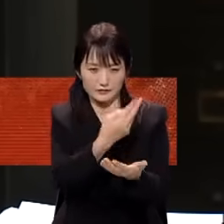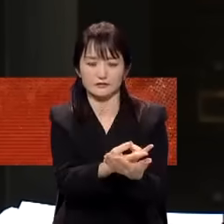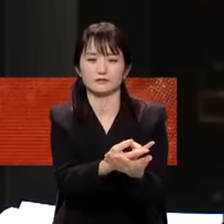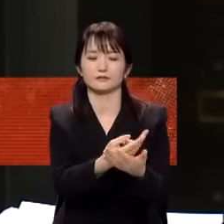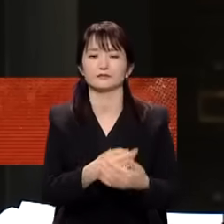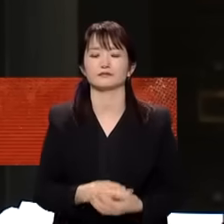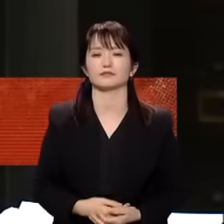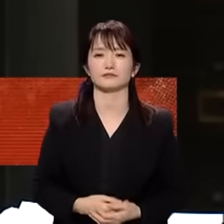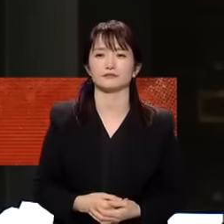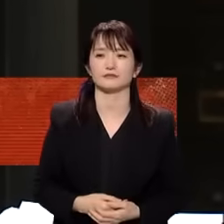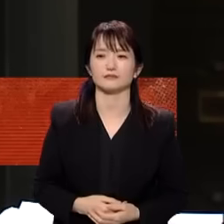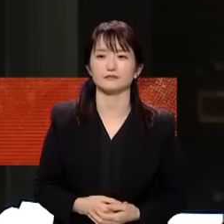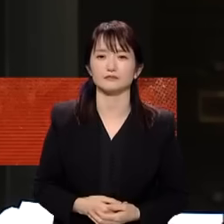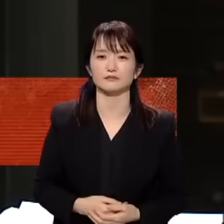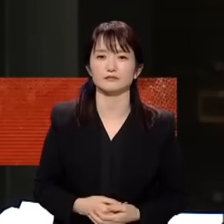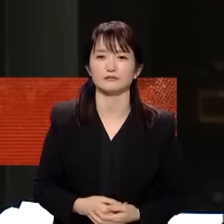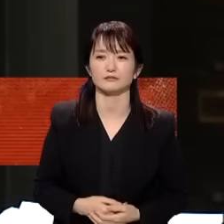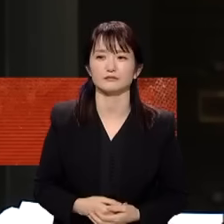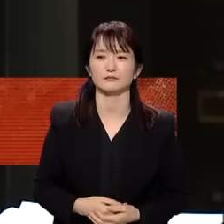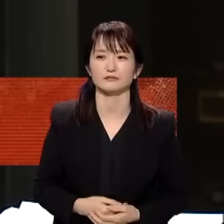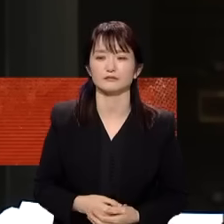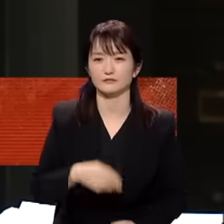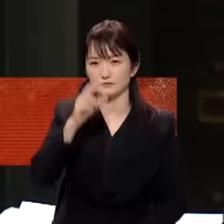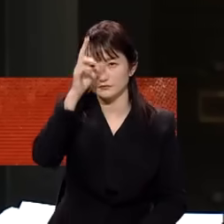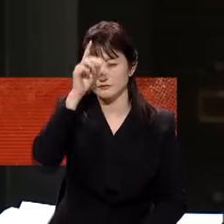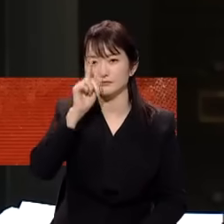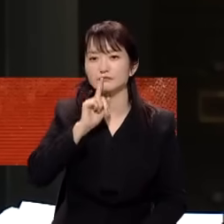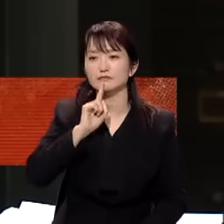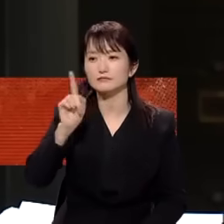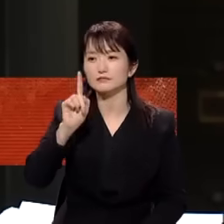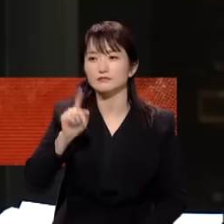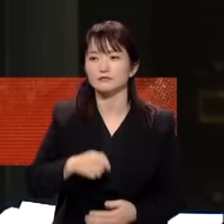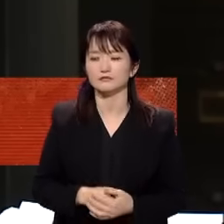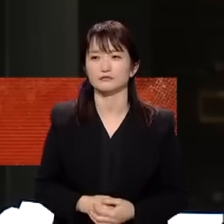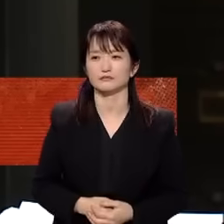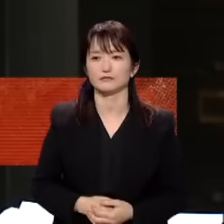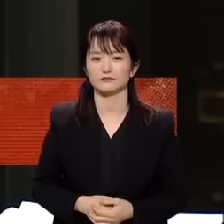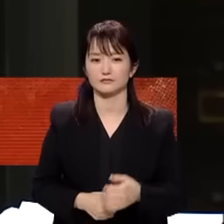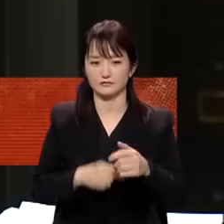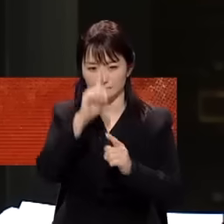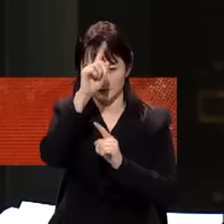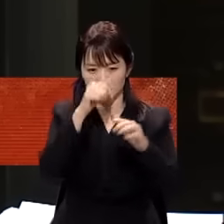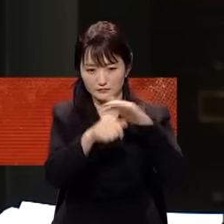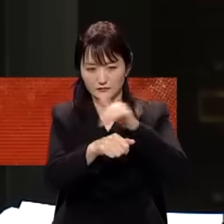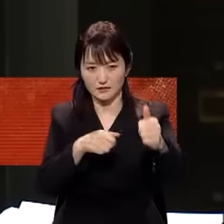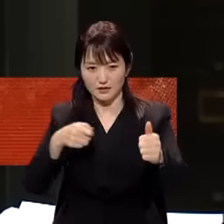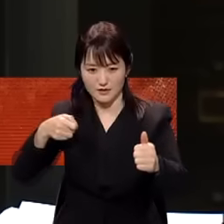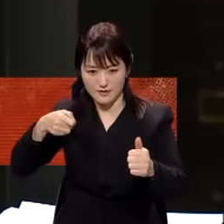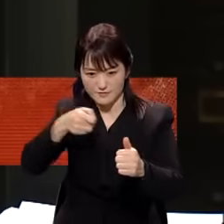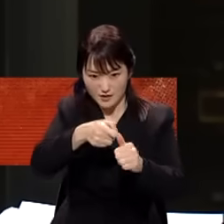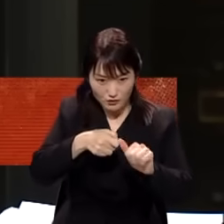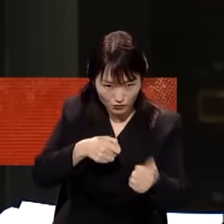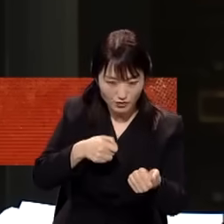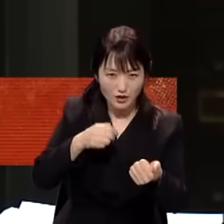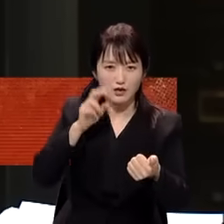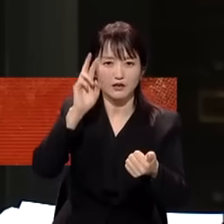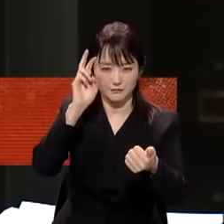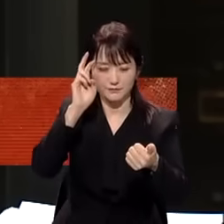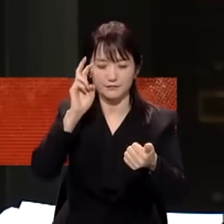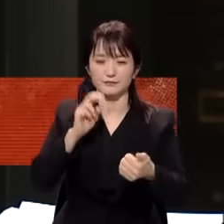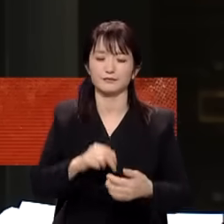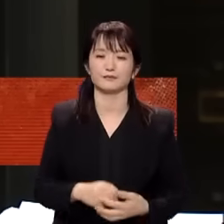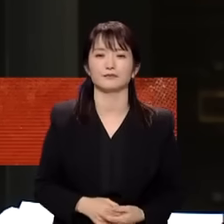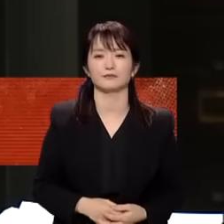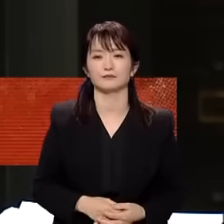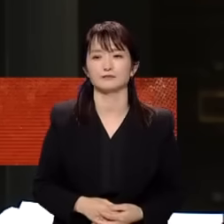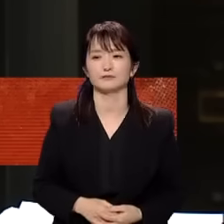아까 뭐 경찰에서 지금 뭐 얘기가 나온 게 노렸다. 죽이려고 했다. 뭐 이런 진술까지 지금 받은 상태인 것 같더라고요. 그렇습니다.